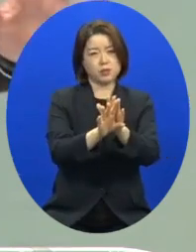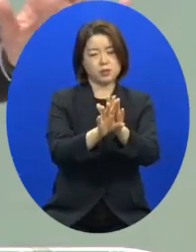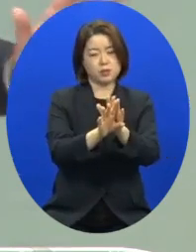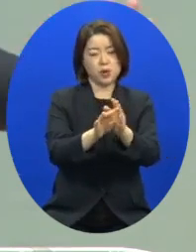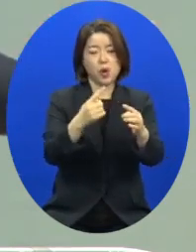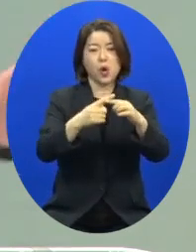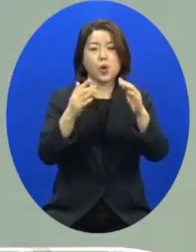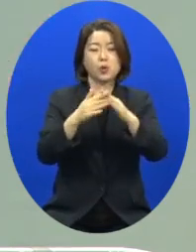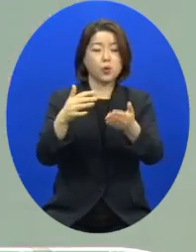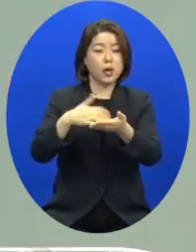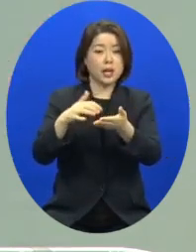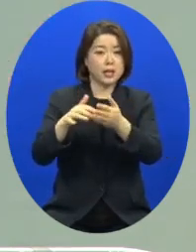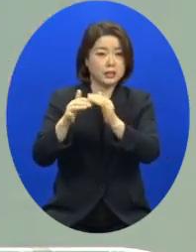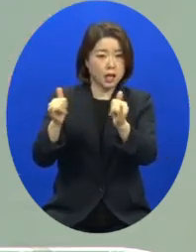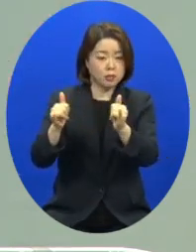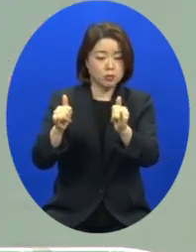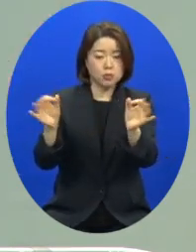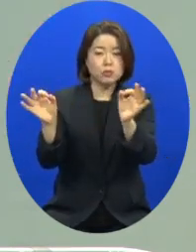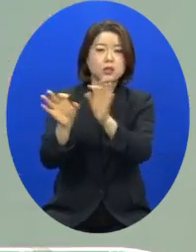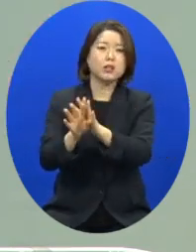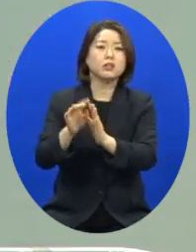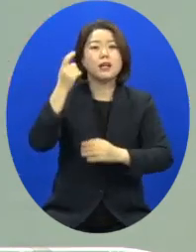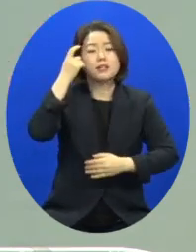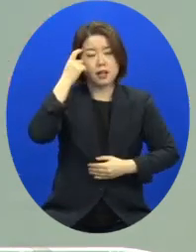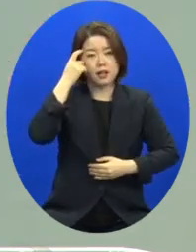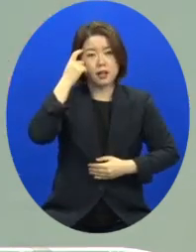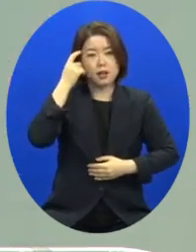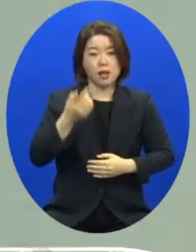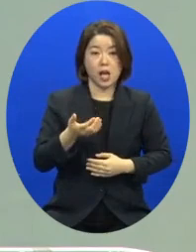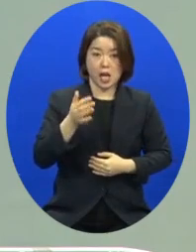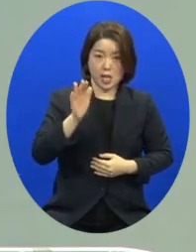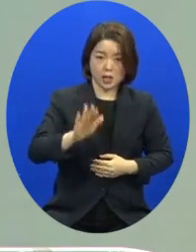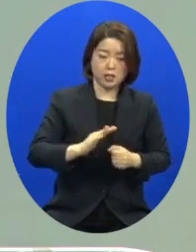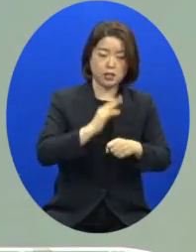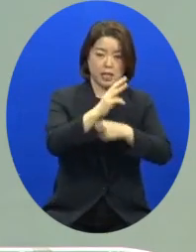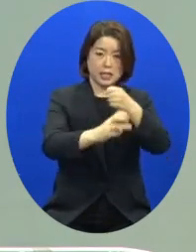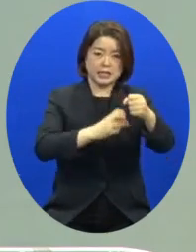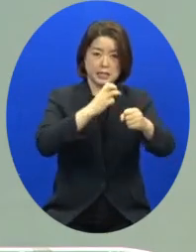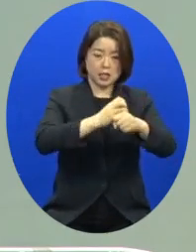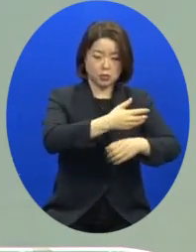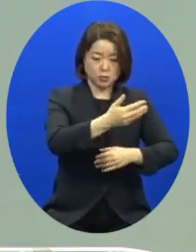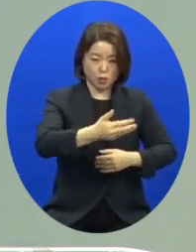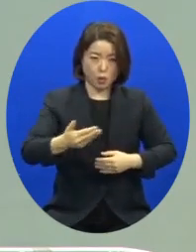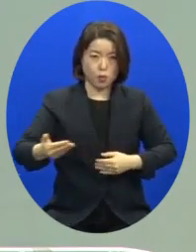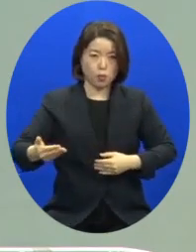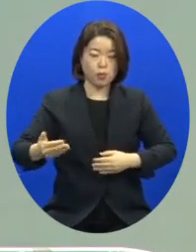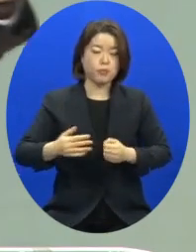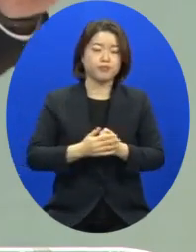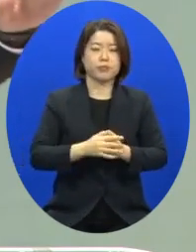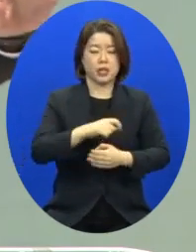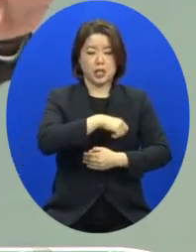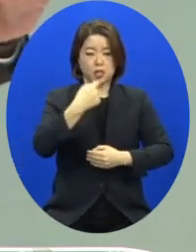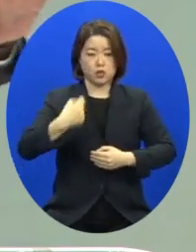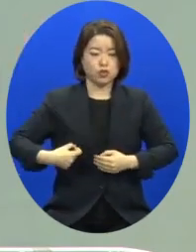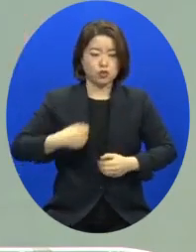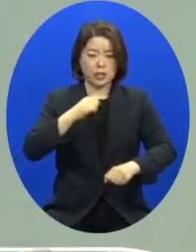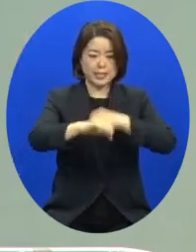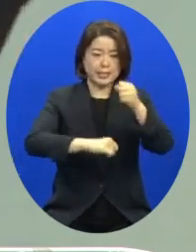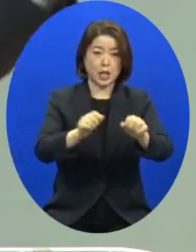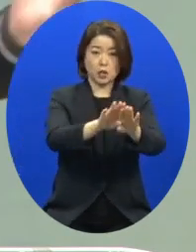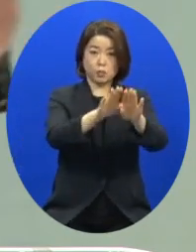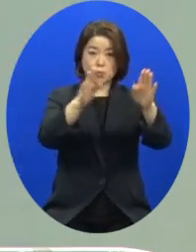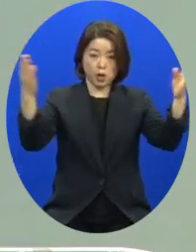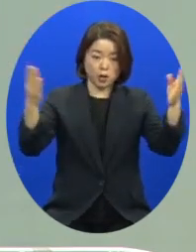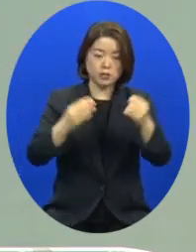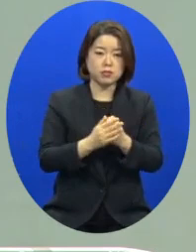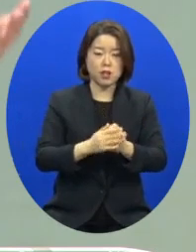다 없어졌을 거라고 생각했어요. 그런데 30년 지나서 중국의 문이 열렸을 때